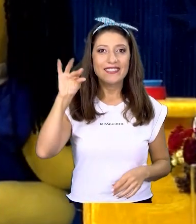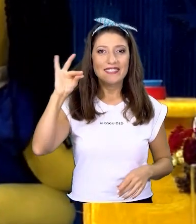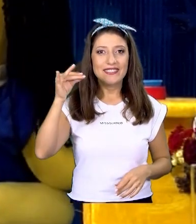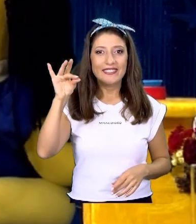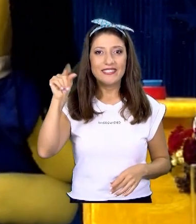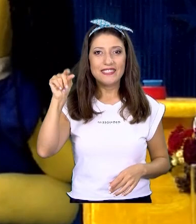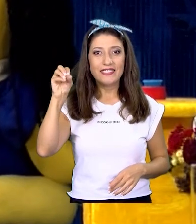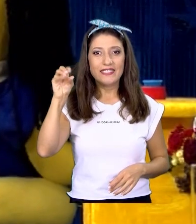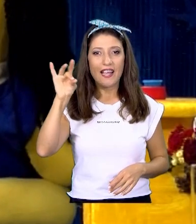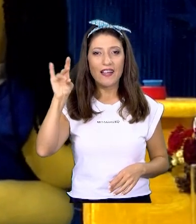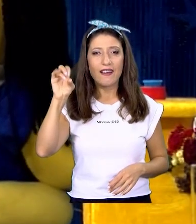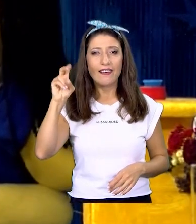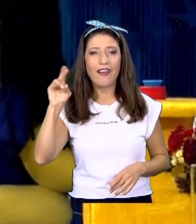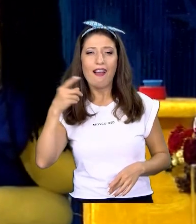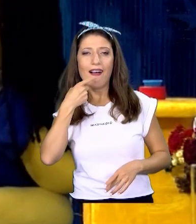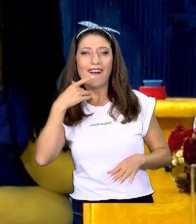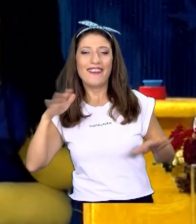ծիծերնակ,